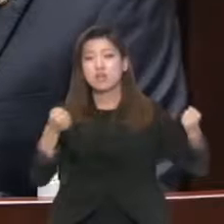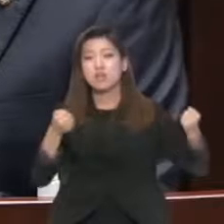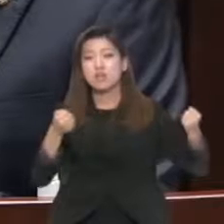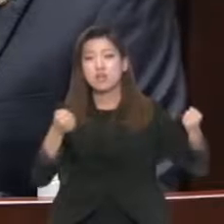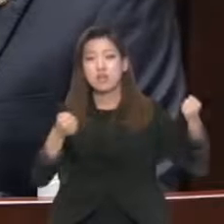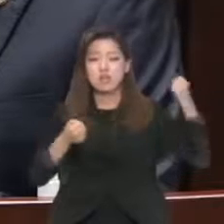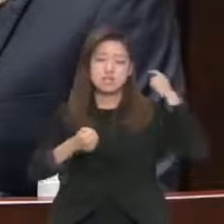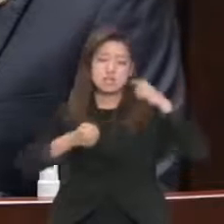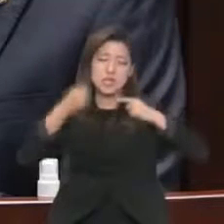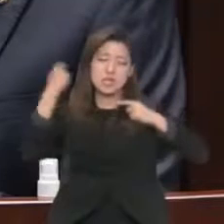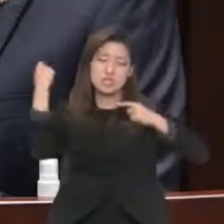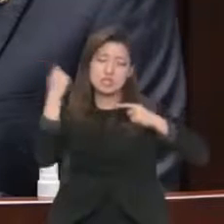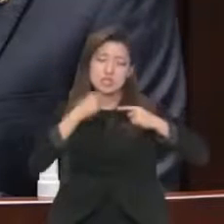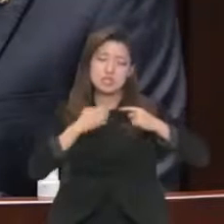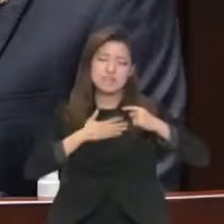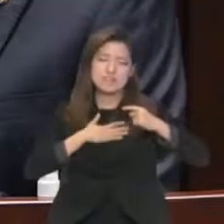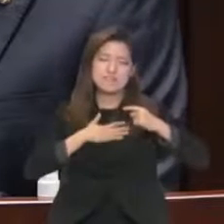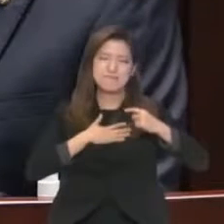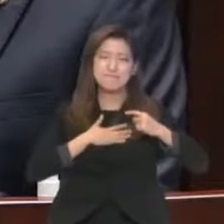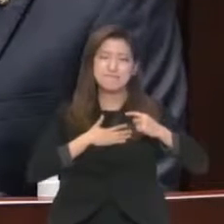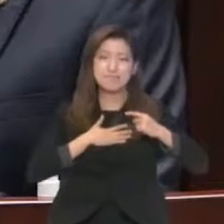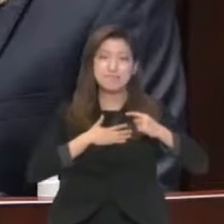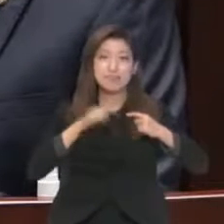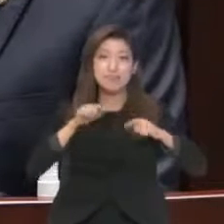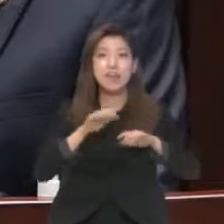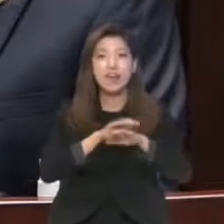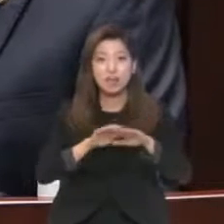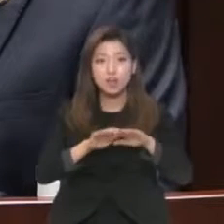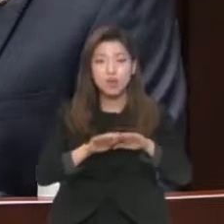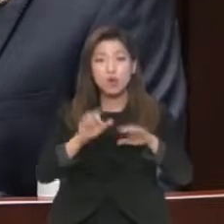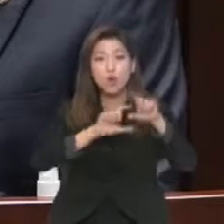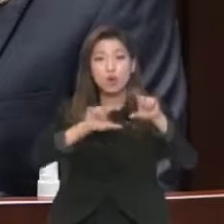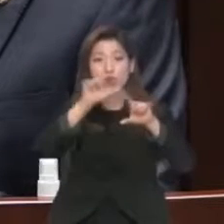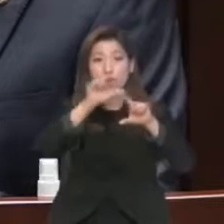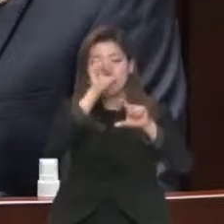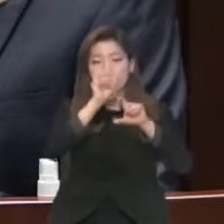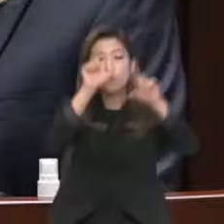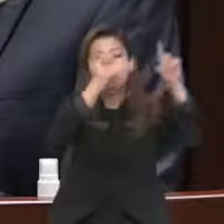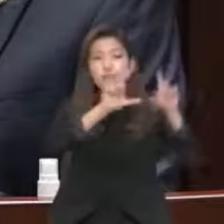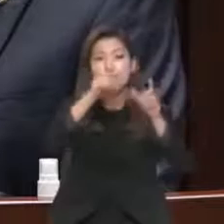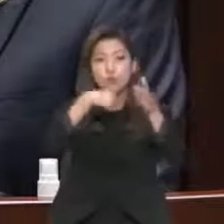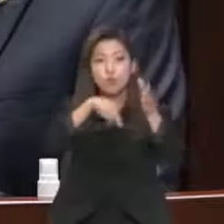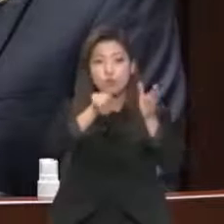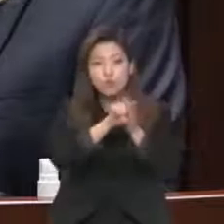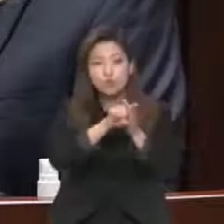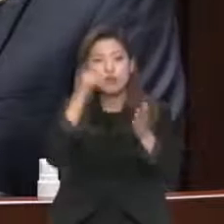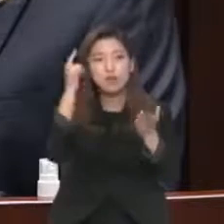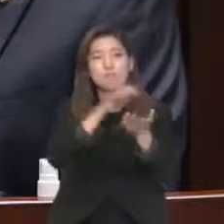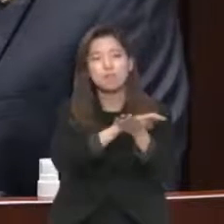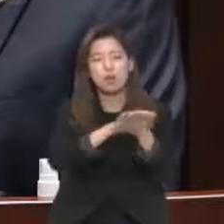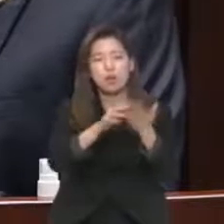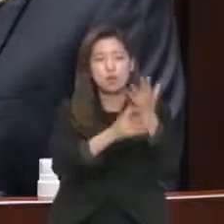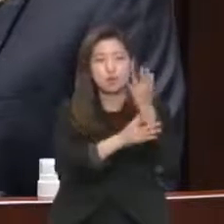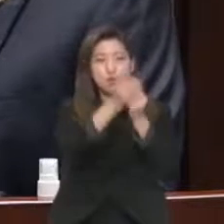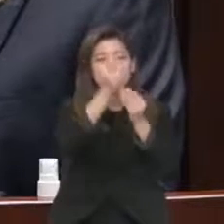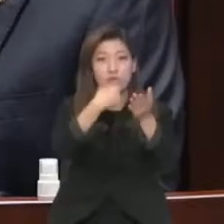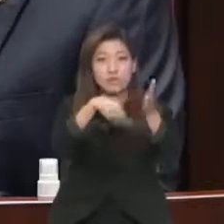극복하고 우리 민족의 더 나은 삶을 위해서 평화와 통일로 가는 길을 위해서 인내하고